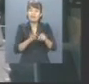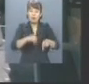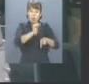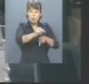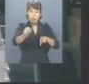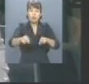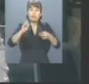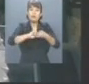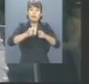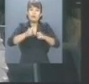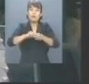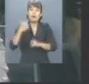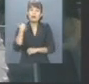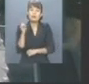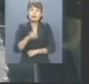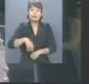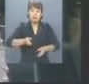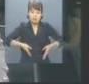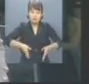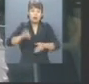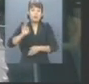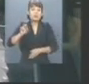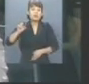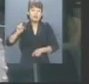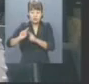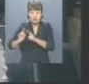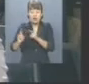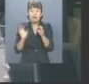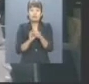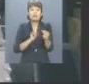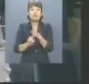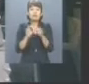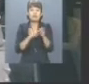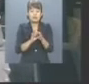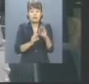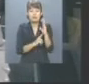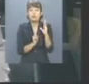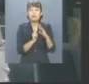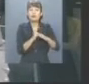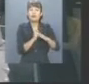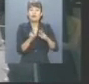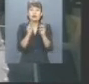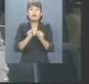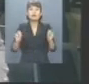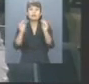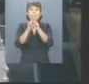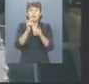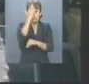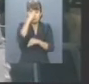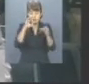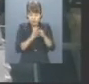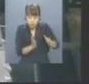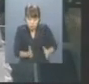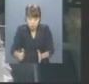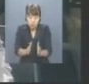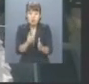ยเฉพาะย่านพุทธมณฑลทั้งในเขตจังหวัดสมุทรสาครและจังหวัดนครปฐมเนื่องจากระดับน้ำในคลองทวีวัฒนายังสูงขึ้น